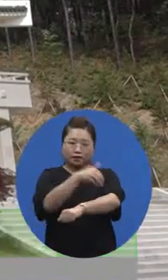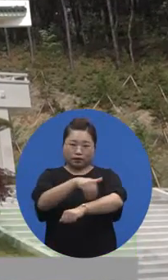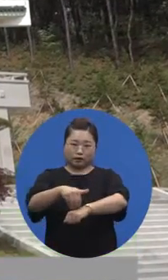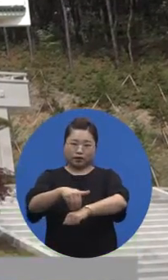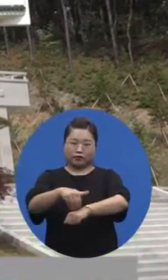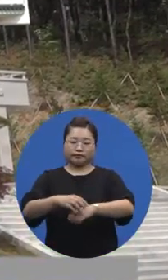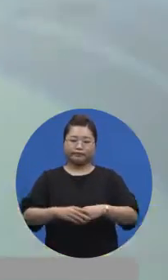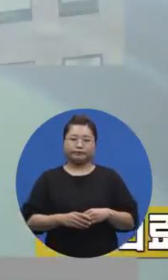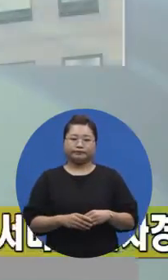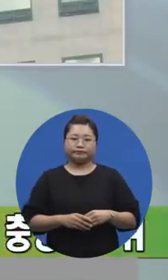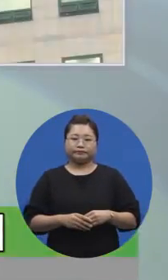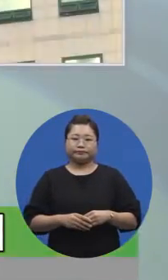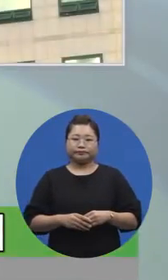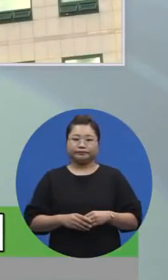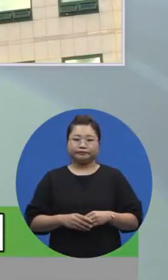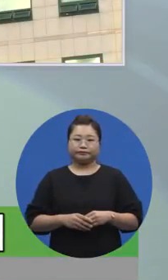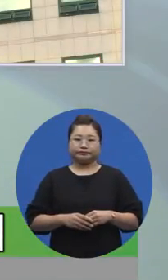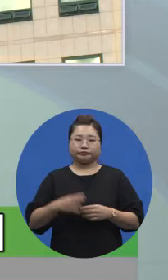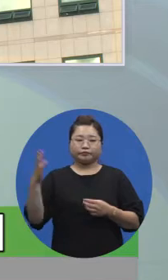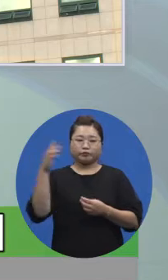계획입니다.